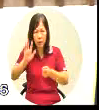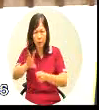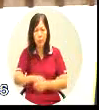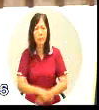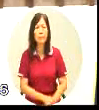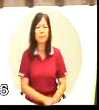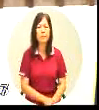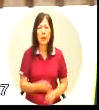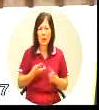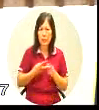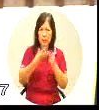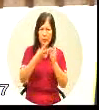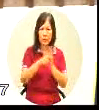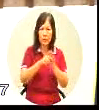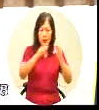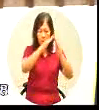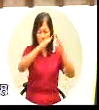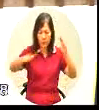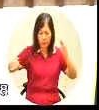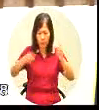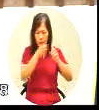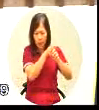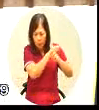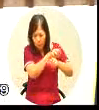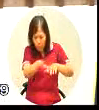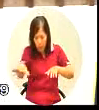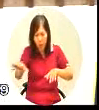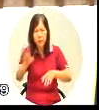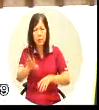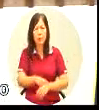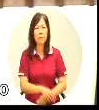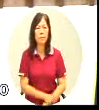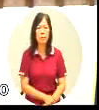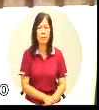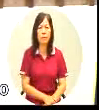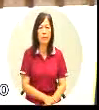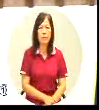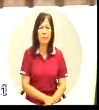个是坡脚受到冲刷。